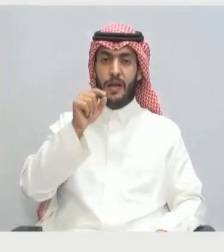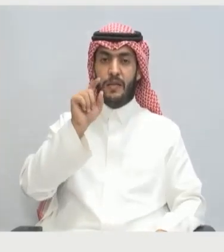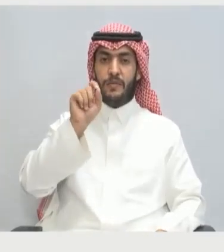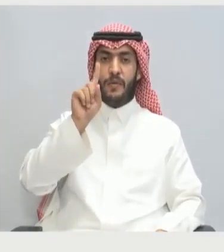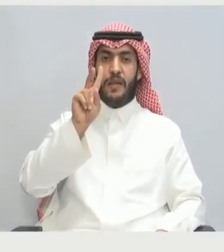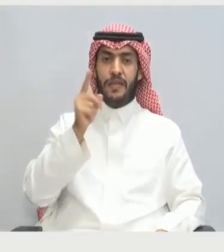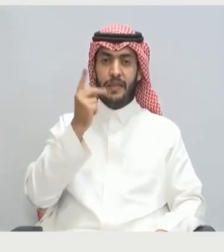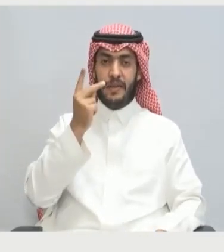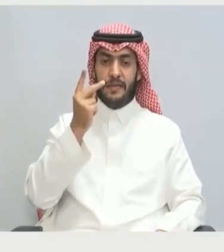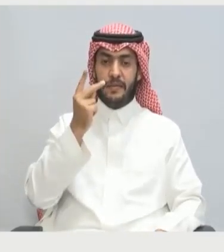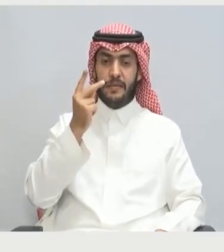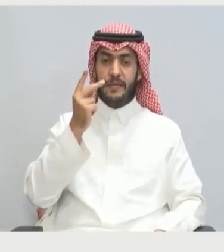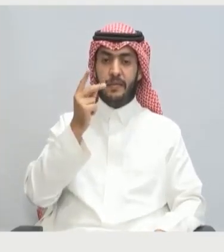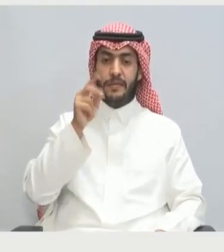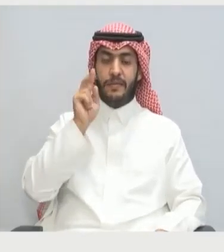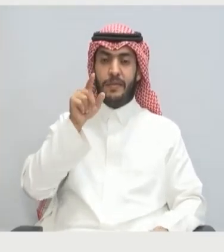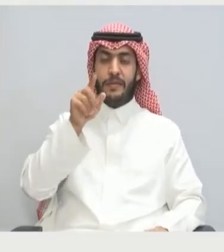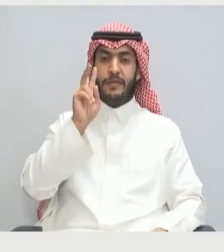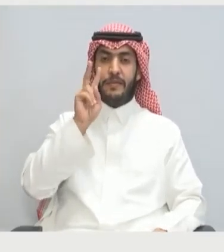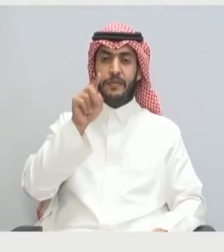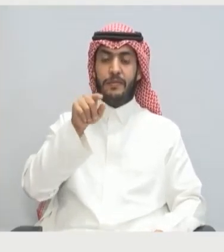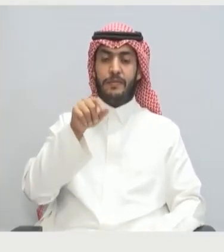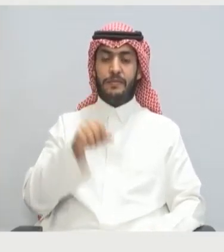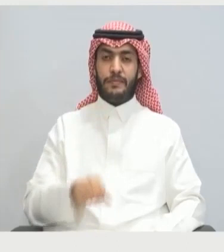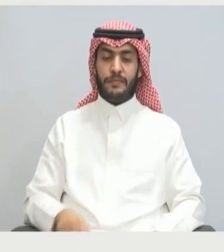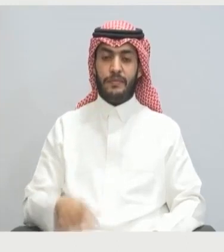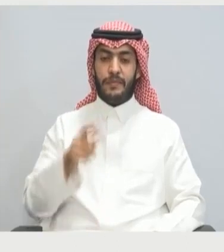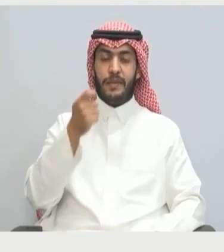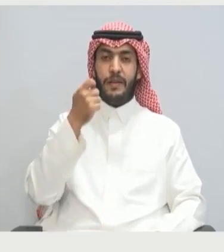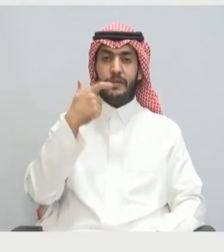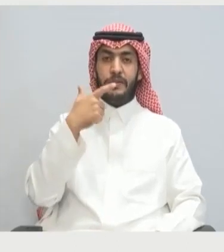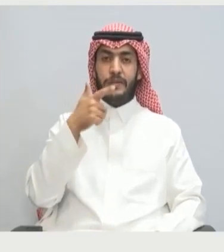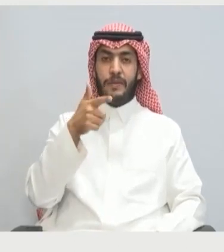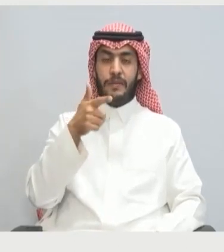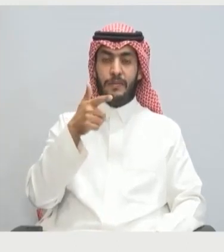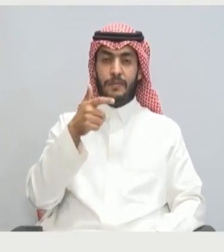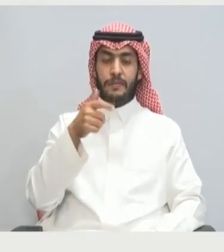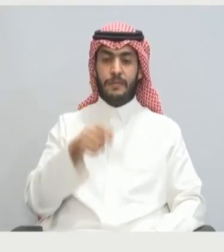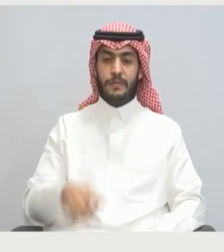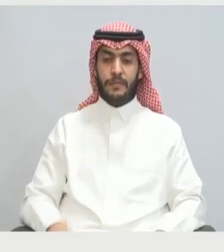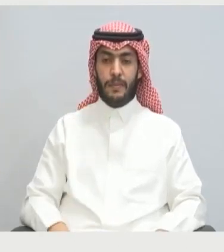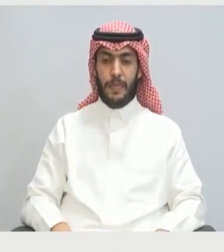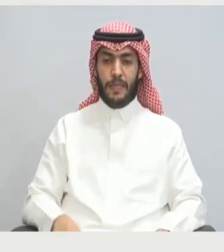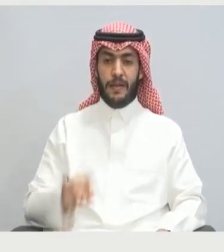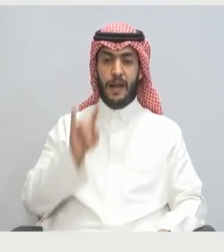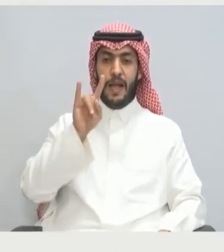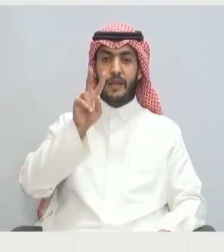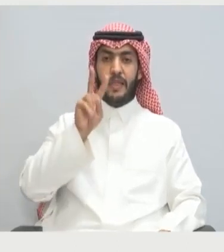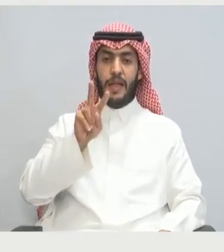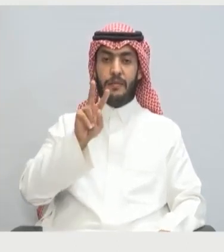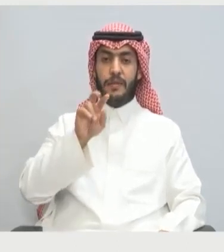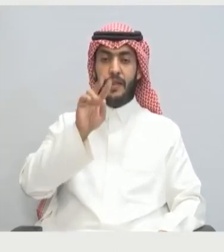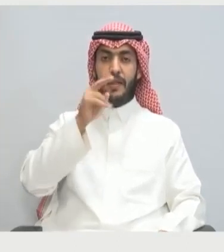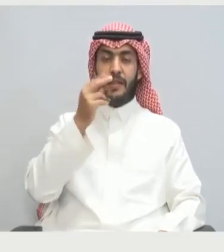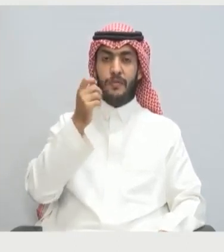0.1.2 اذا لاحظ ايضا ان السرعه طبعا العشره هنا ثابته لكن السرعه هنا